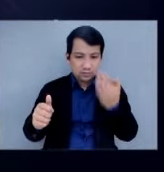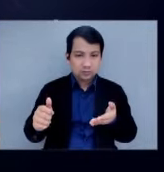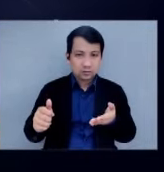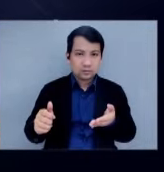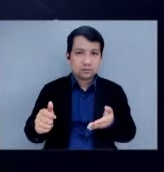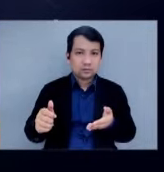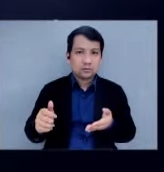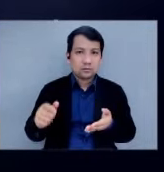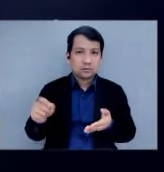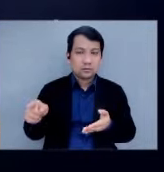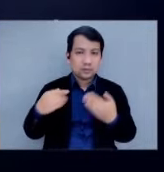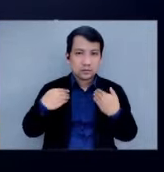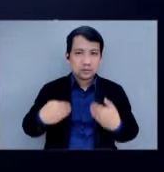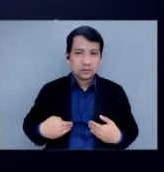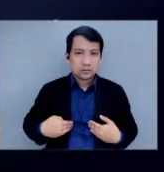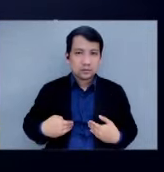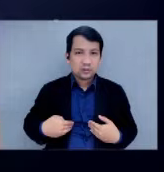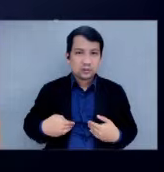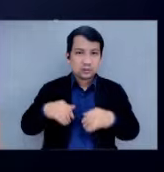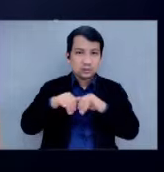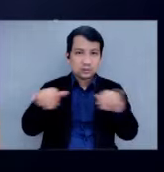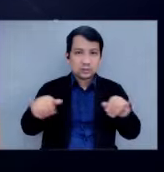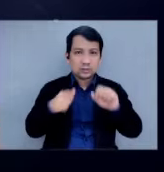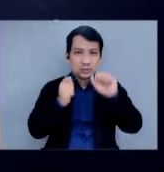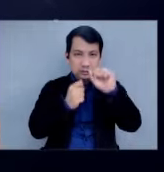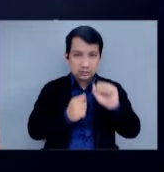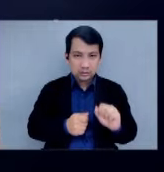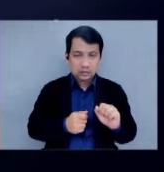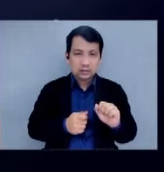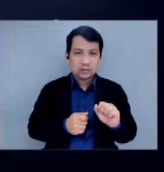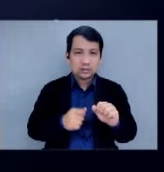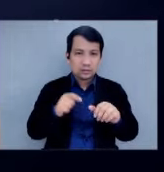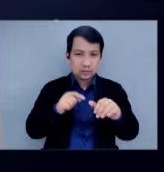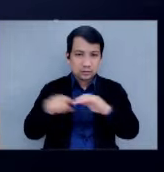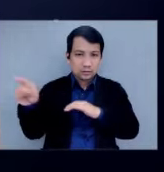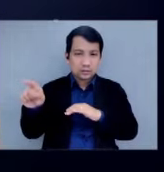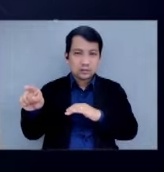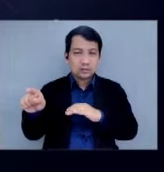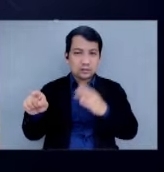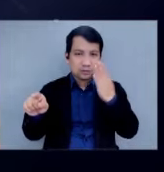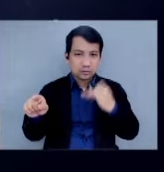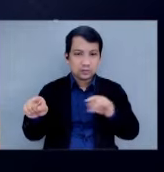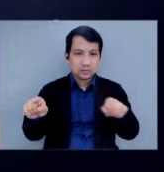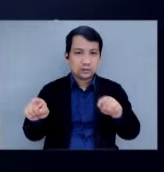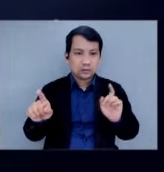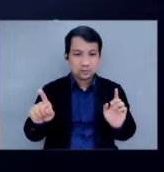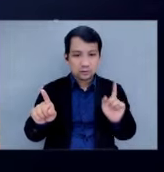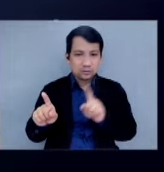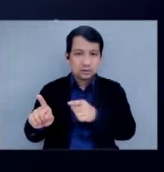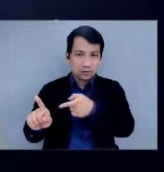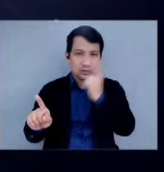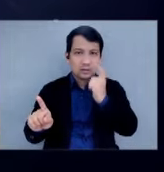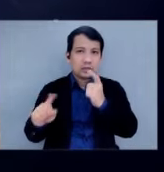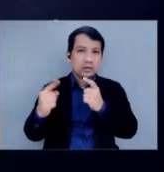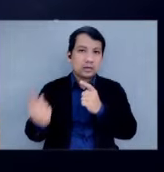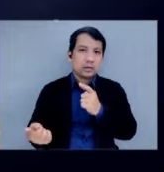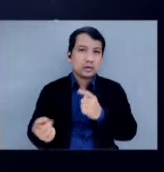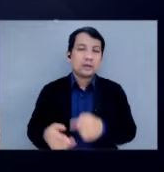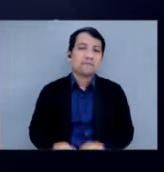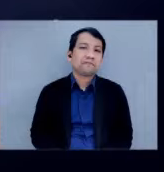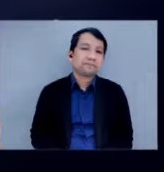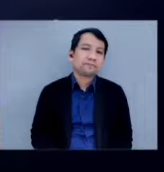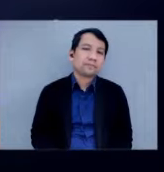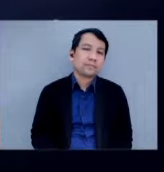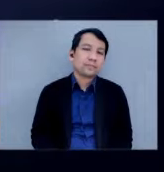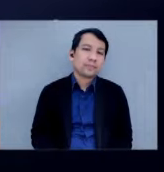na katawan ng kapwa niya karpintero. Tinakbuhan niya ang mga salarin pero naabutan siya at napatay. Natukoy